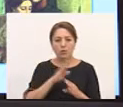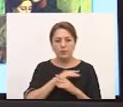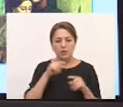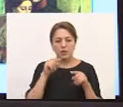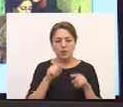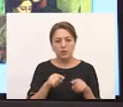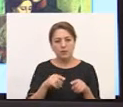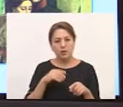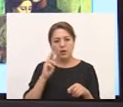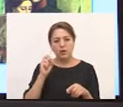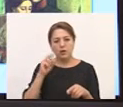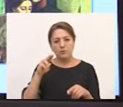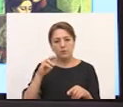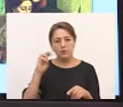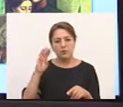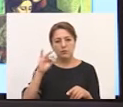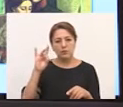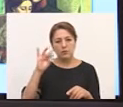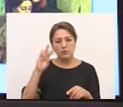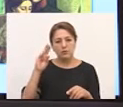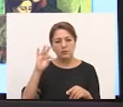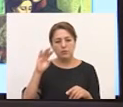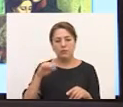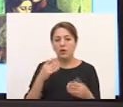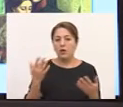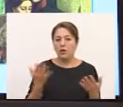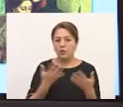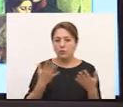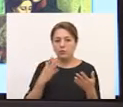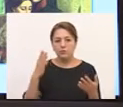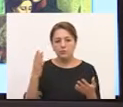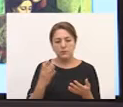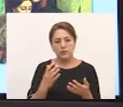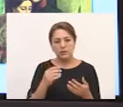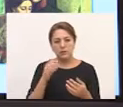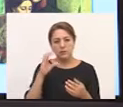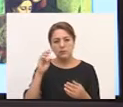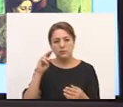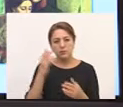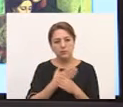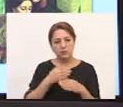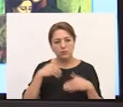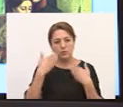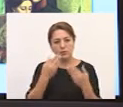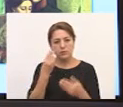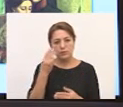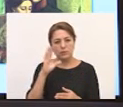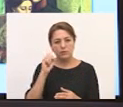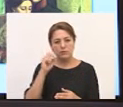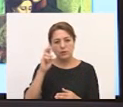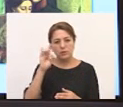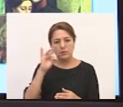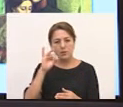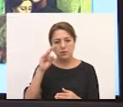капитана Миронова, которую он спасает от ненавистного Швабрина? Что должна думать эта девушка